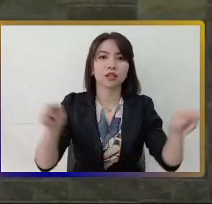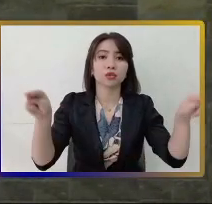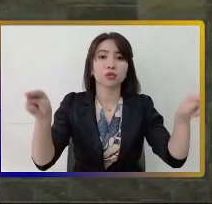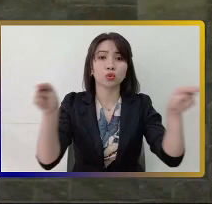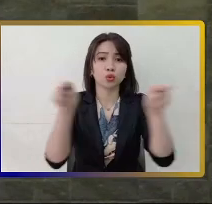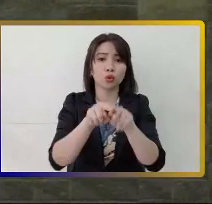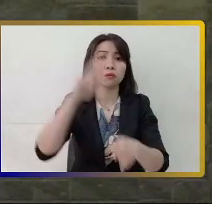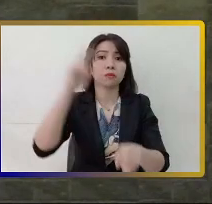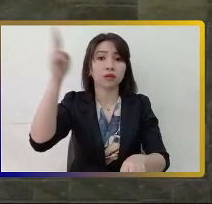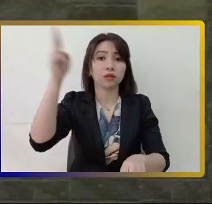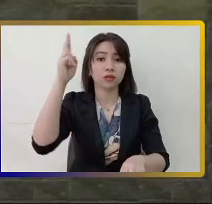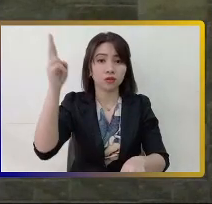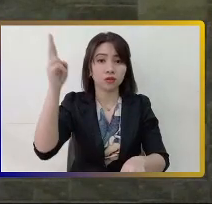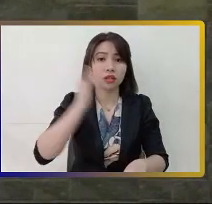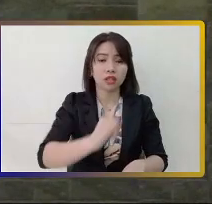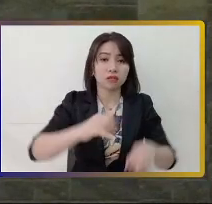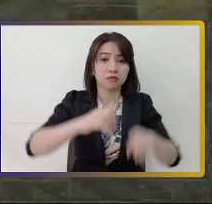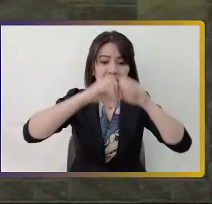ability.